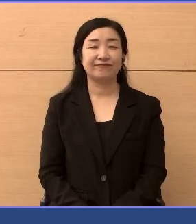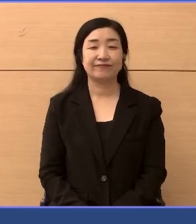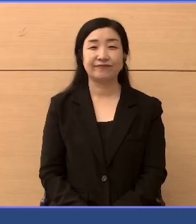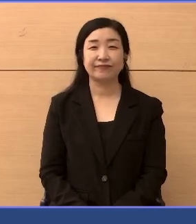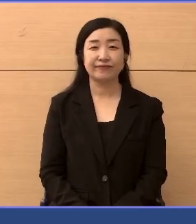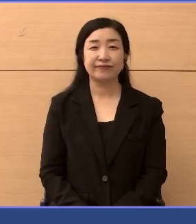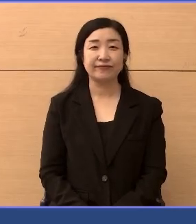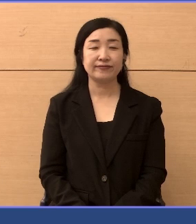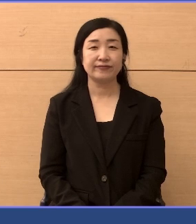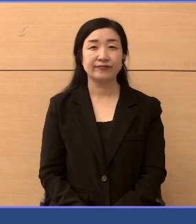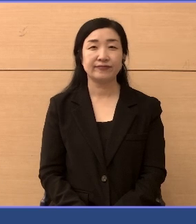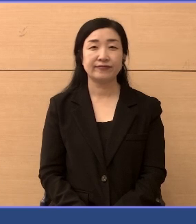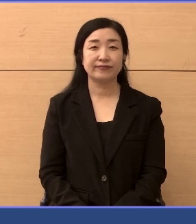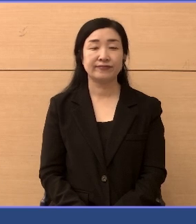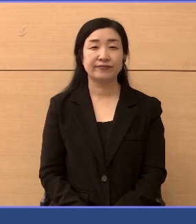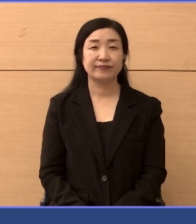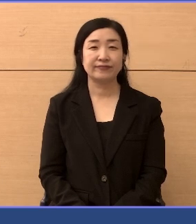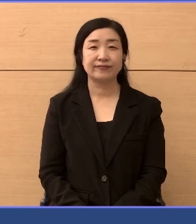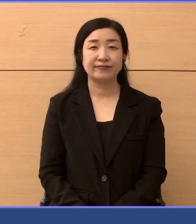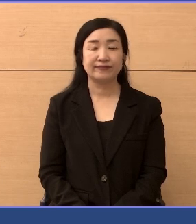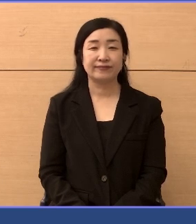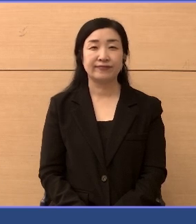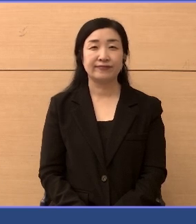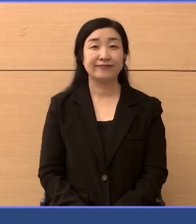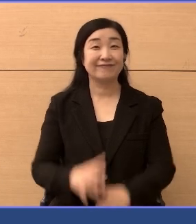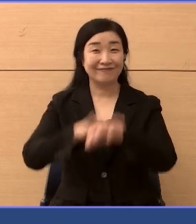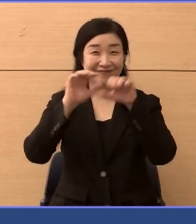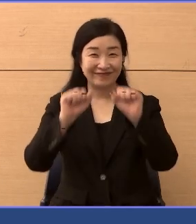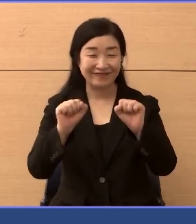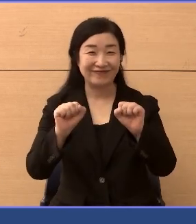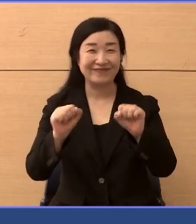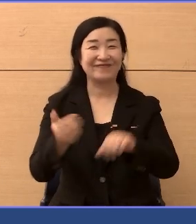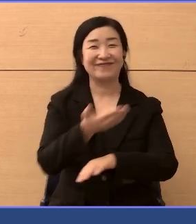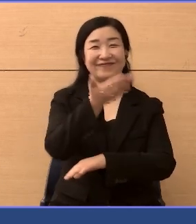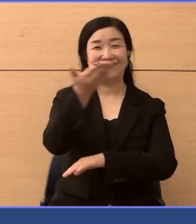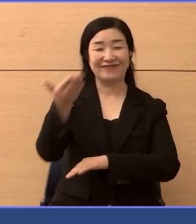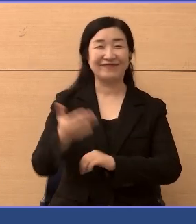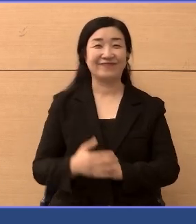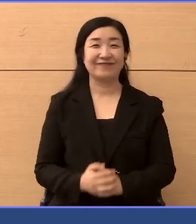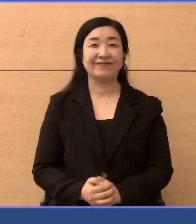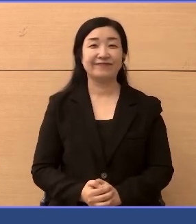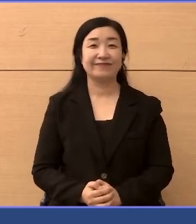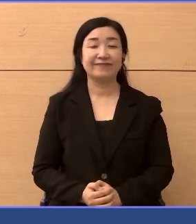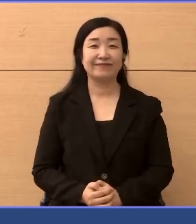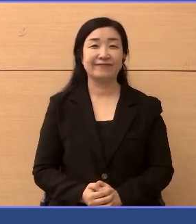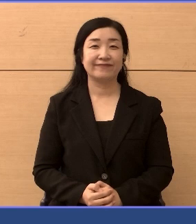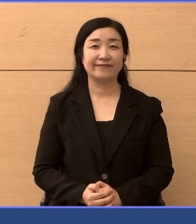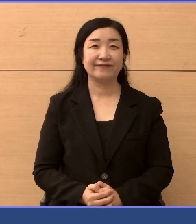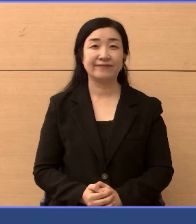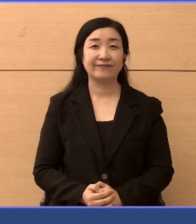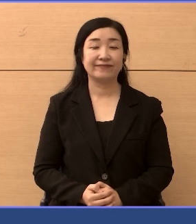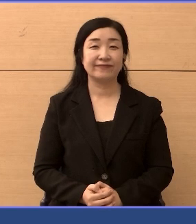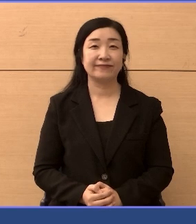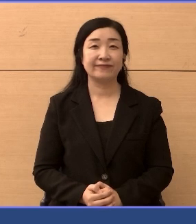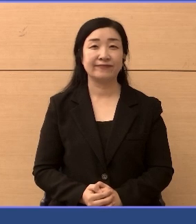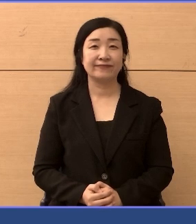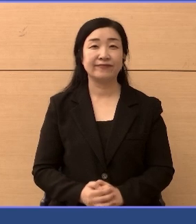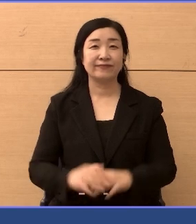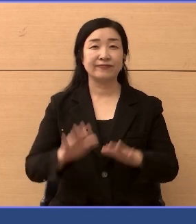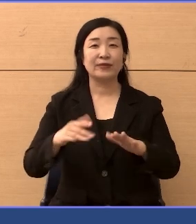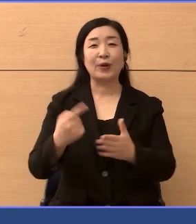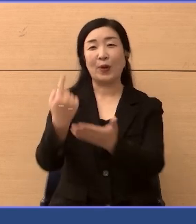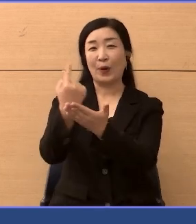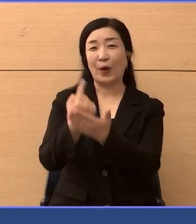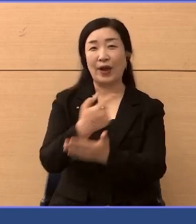Tony, you can start. Good afternoon, 안녕하십니까, 여러분. and welcome to 예, everybody. I 여러분 hope 오신 you've 것을 had